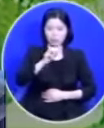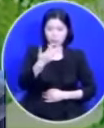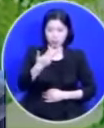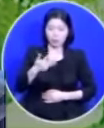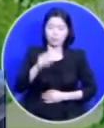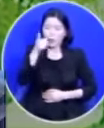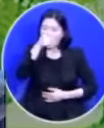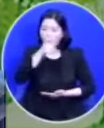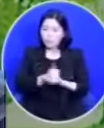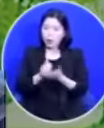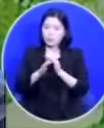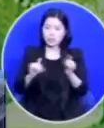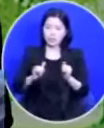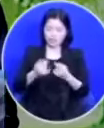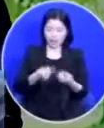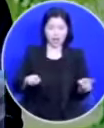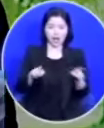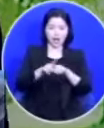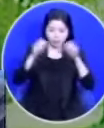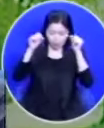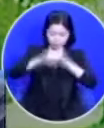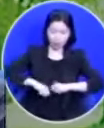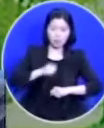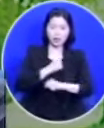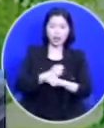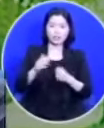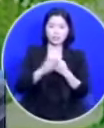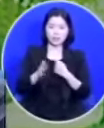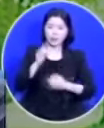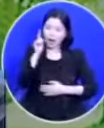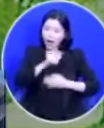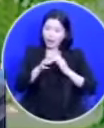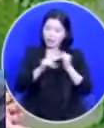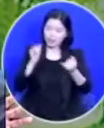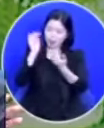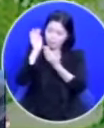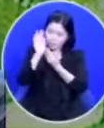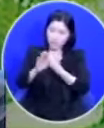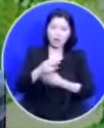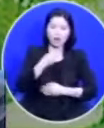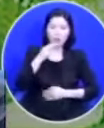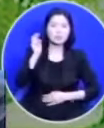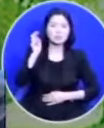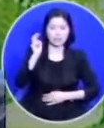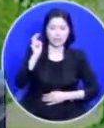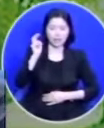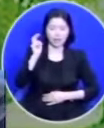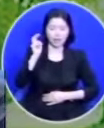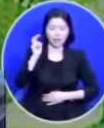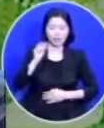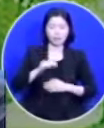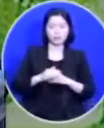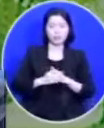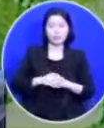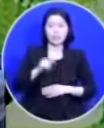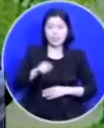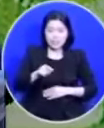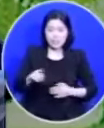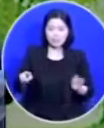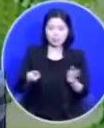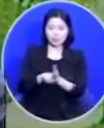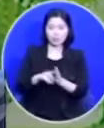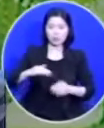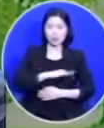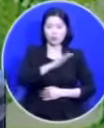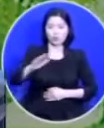범죄자들은 함께 멸망 할 것이니 악한 자들은 미래가 없을 것이다 이 믿음이 우리